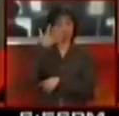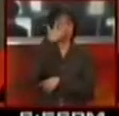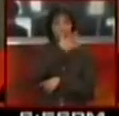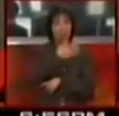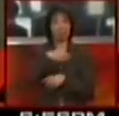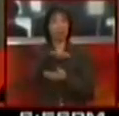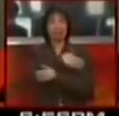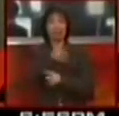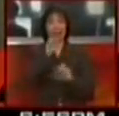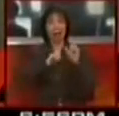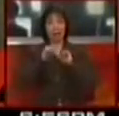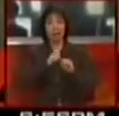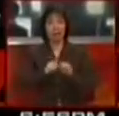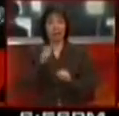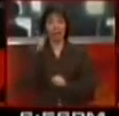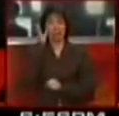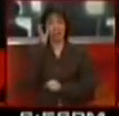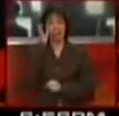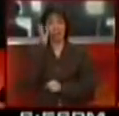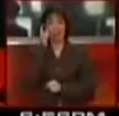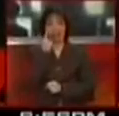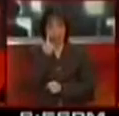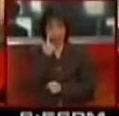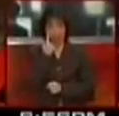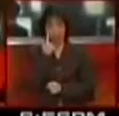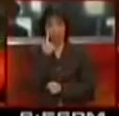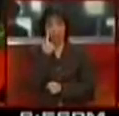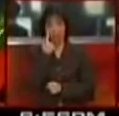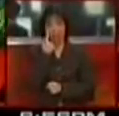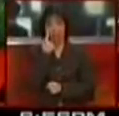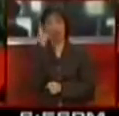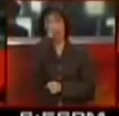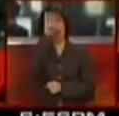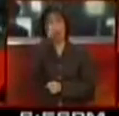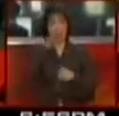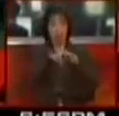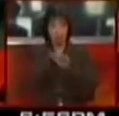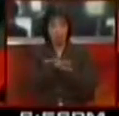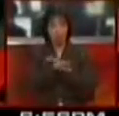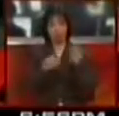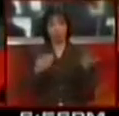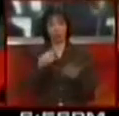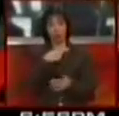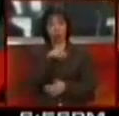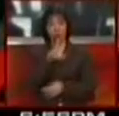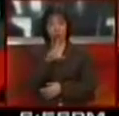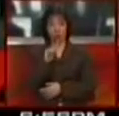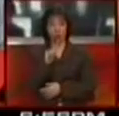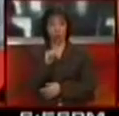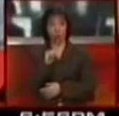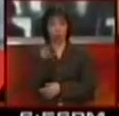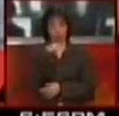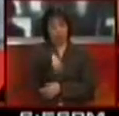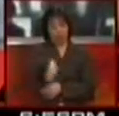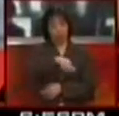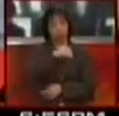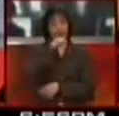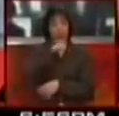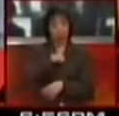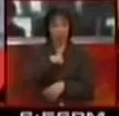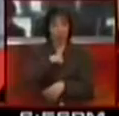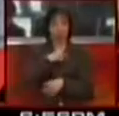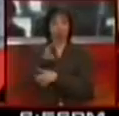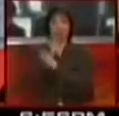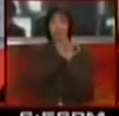ng singer-actor na si Chris Cayzer na nag-trespassing na siya sa isang condo unit sa barangay Hulo, Mandaluyong City kagabi. Nang sunduin nga